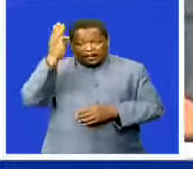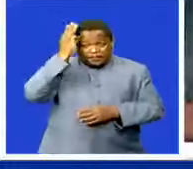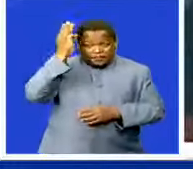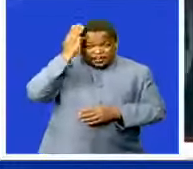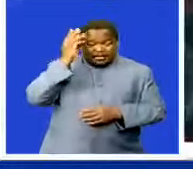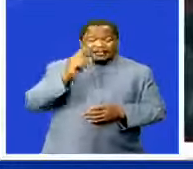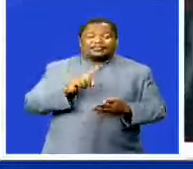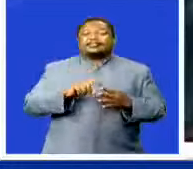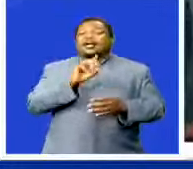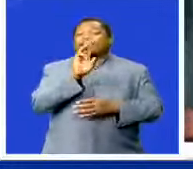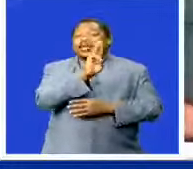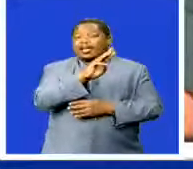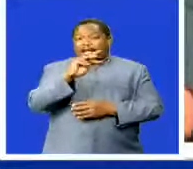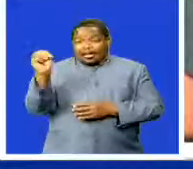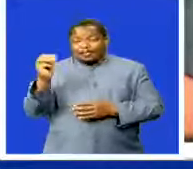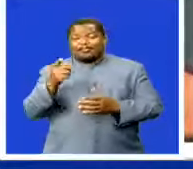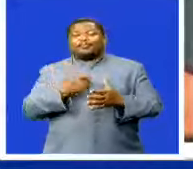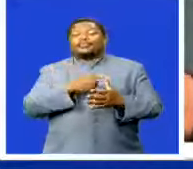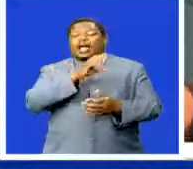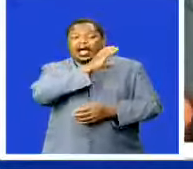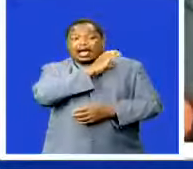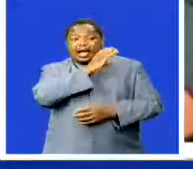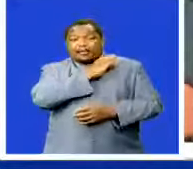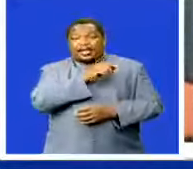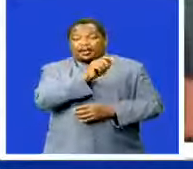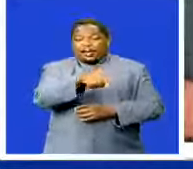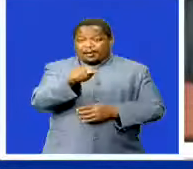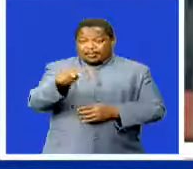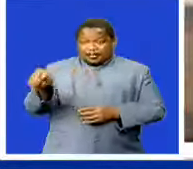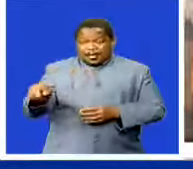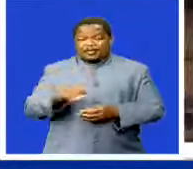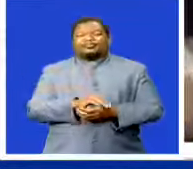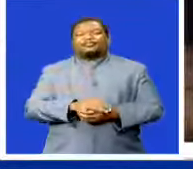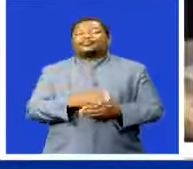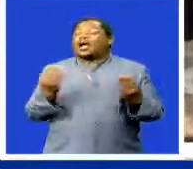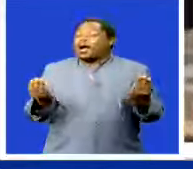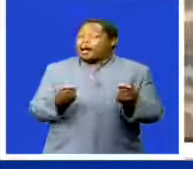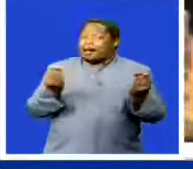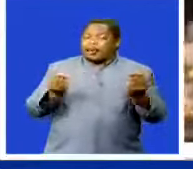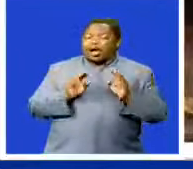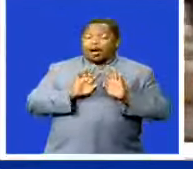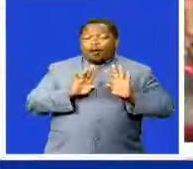siyilandzele yonke imigomo lokufaka ekhathi kugeziswa kwetandla